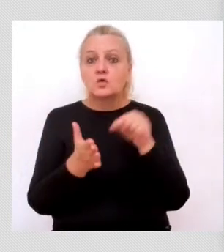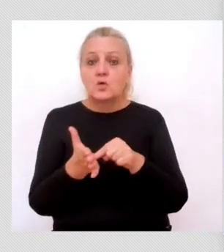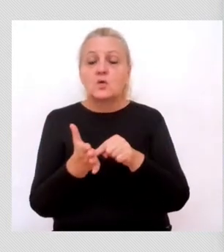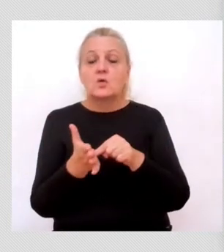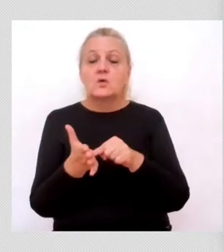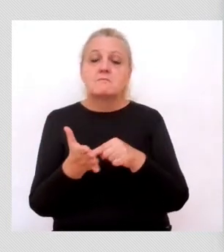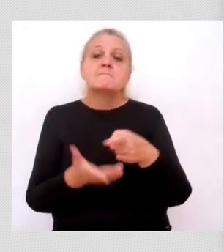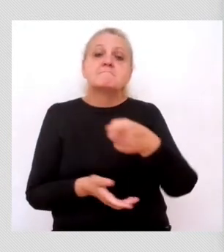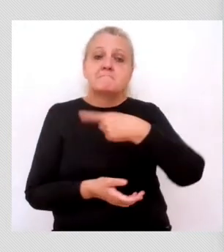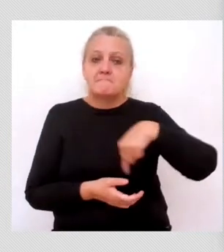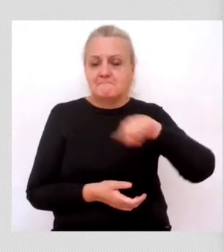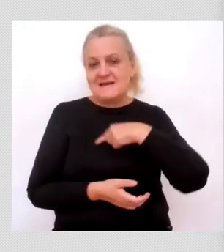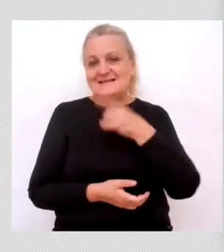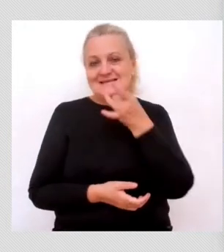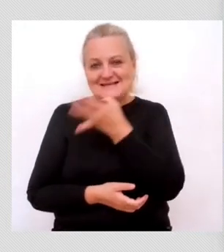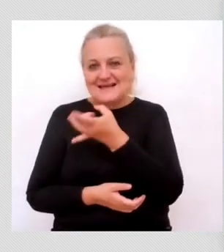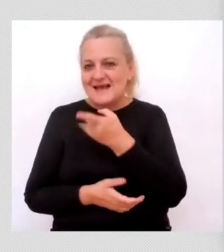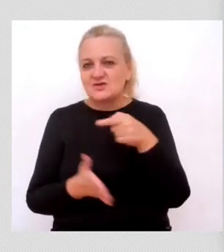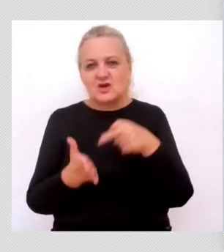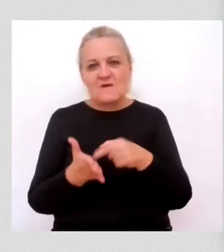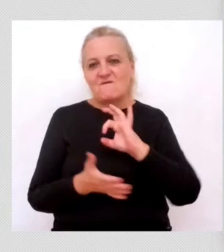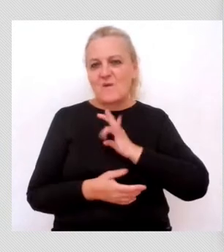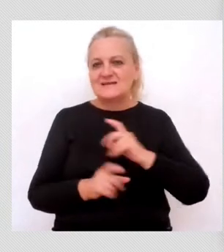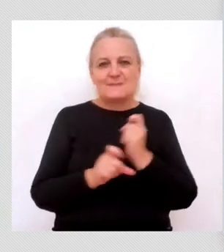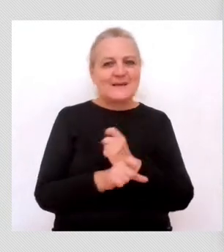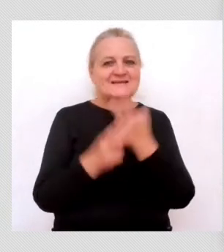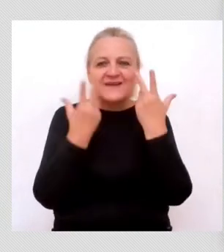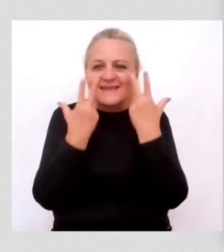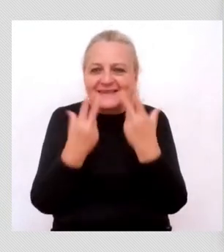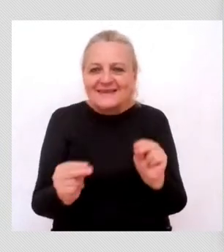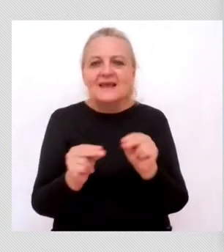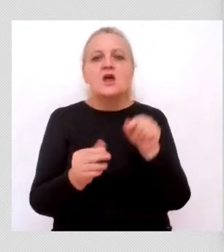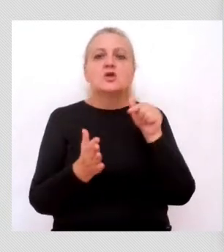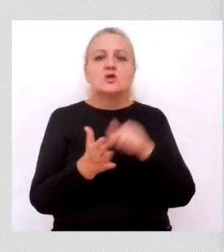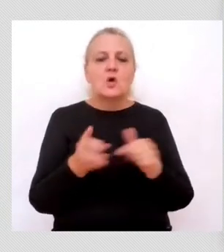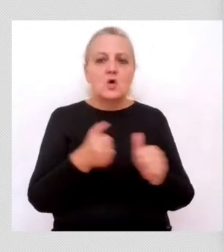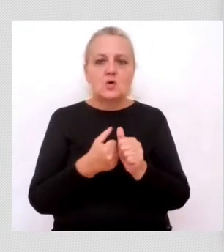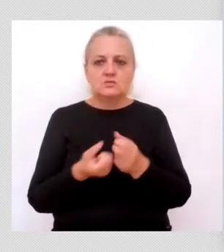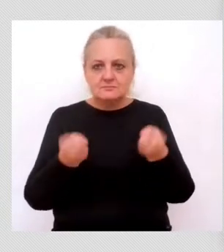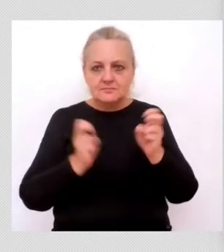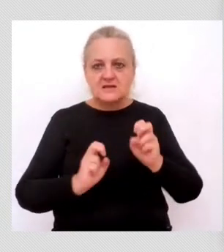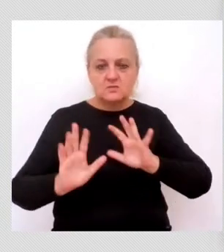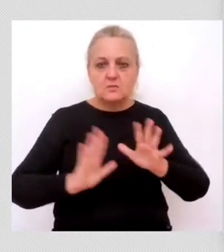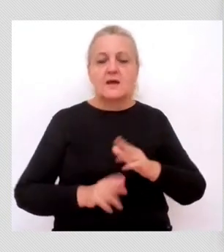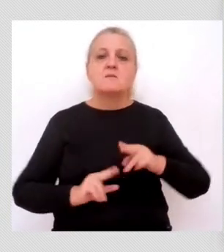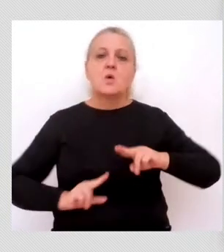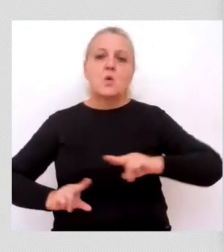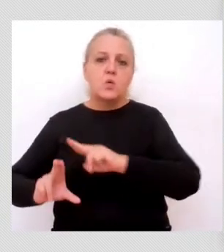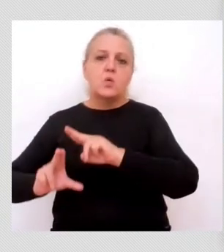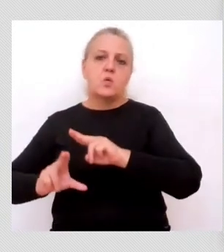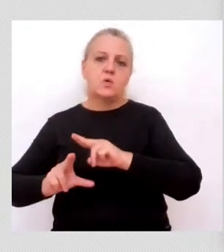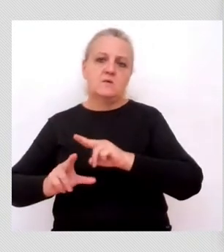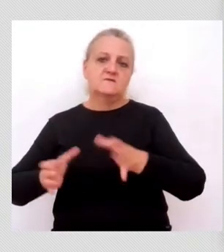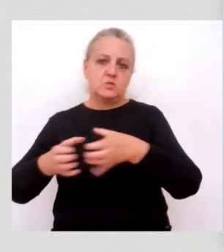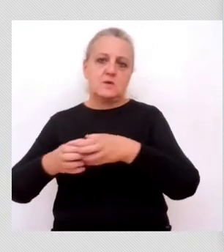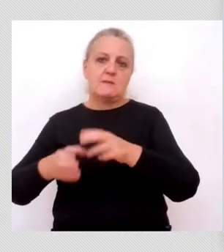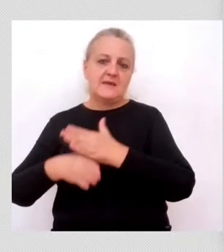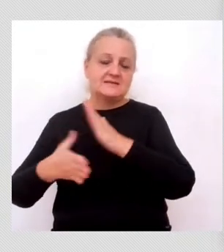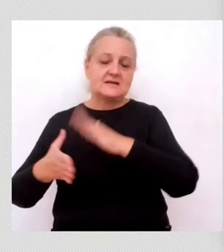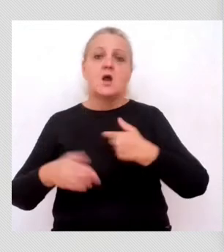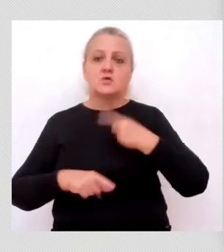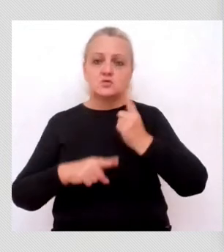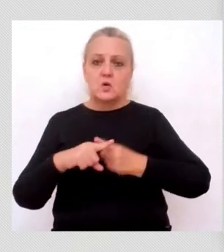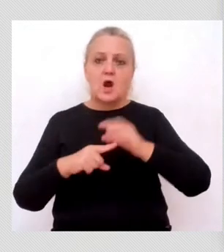my skarżymy się na własne państwo, tylko mamy stworzone mechanizmy, należymy do wspólnoty międzynarodowej, jesteśmy członkami OBWE, mamy